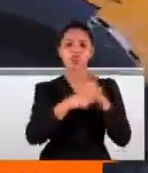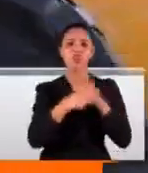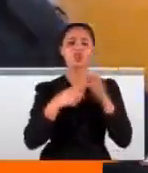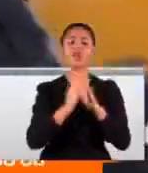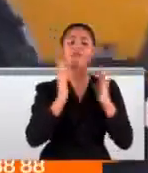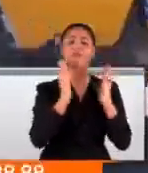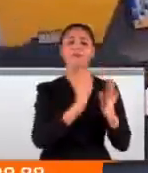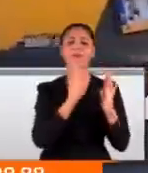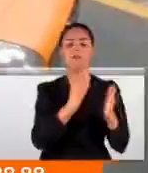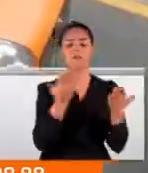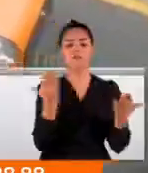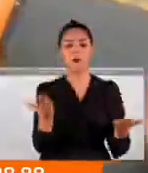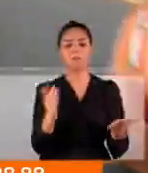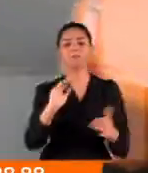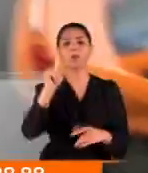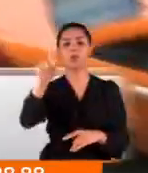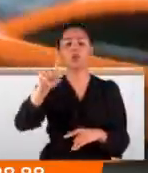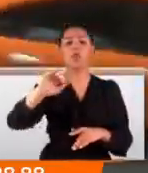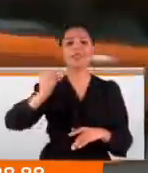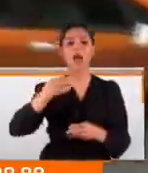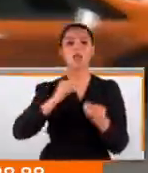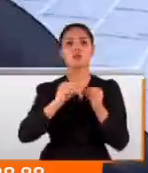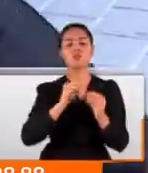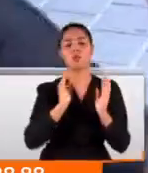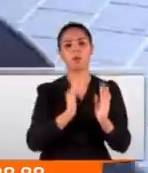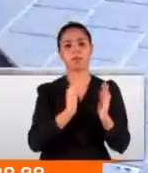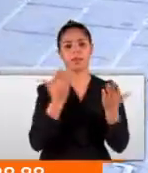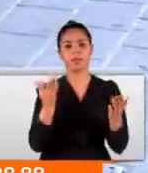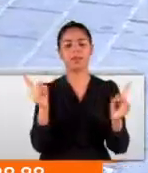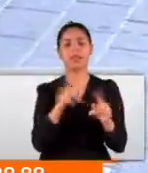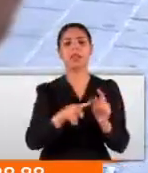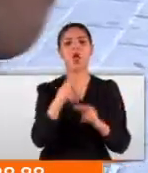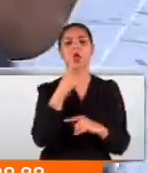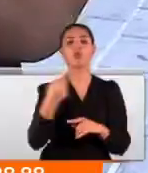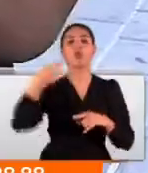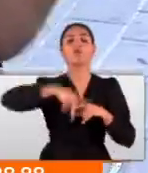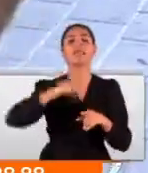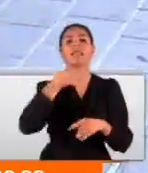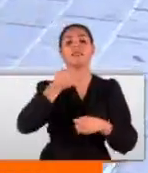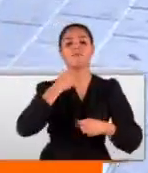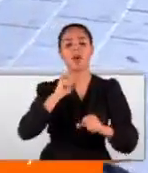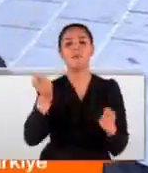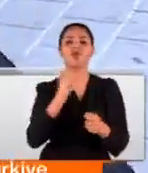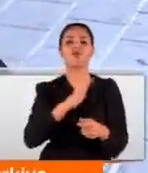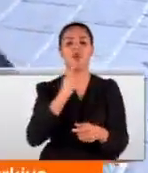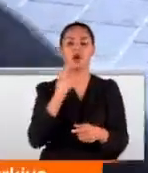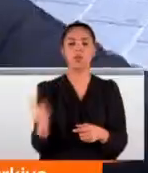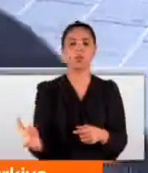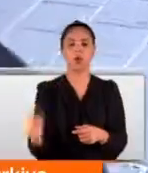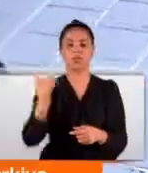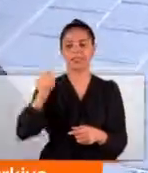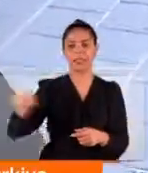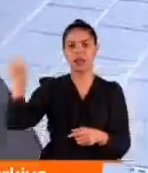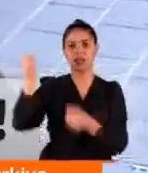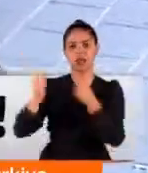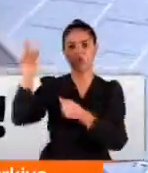bitmek tükenmek bilmiyor. Sarı kriz büyüyerek devam ediyor. Kısa mesafe diyor, alamam diyor, işim var diyor. Şimdi diyor ki benim işim var